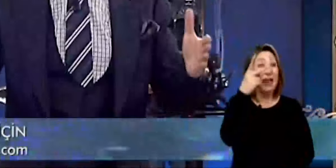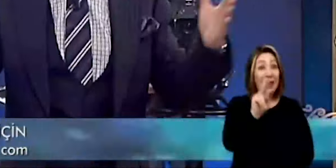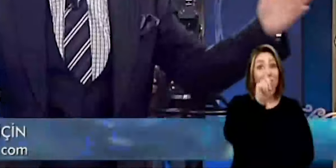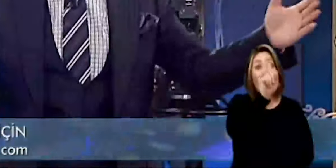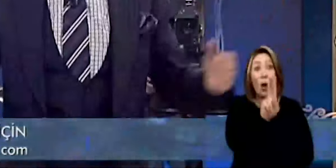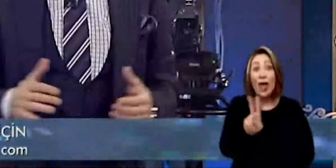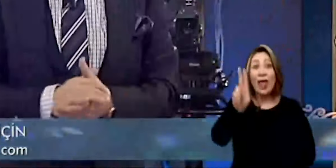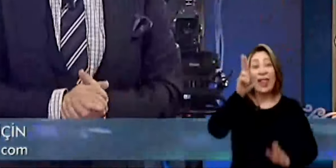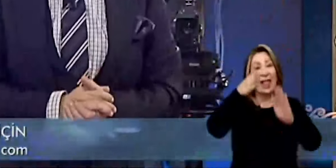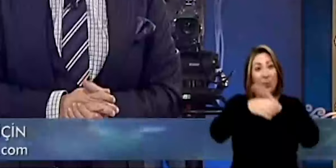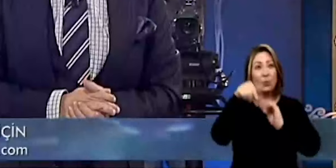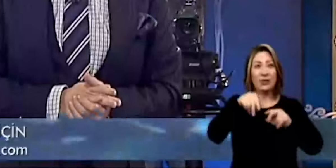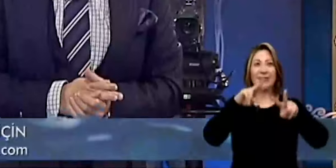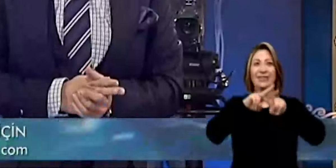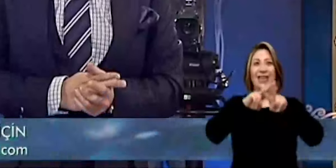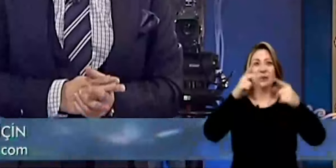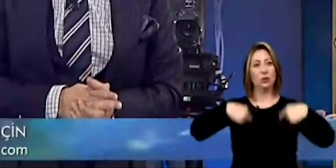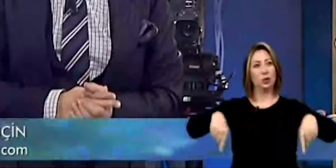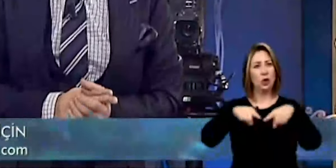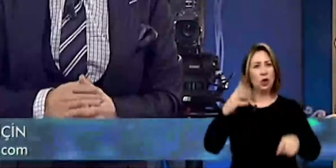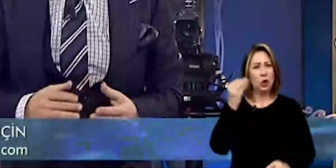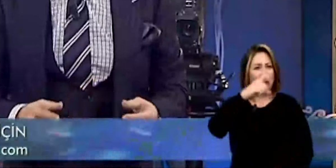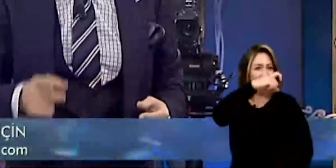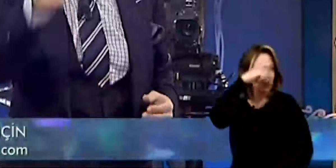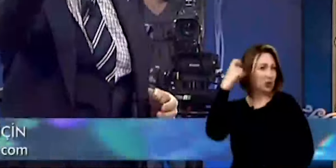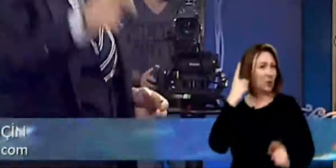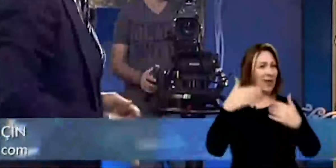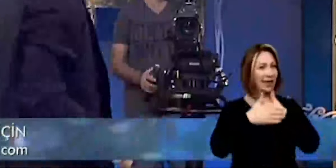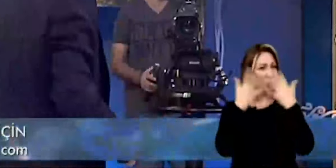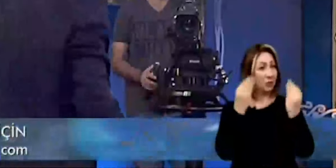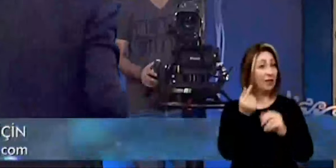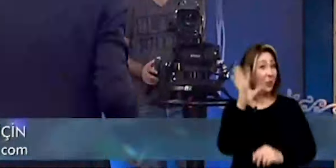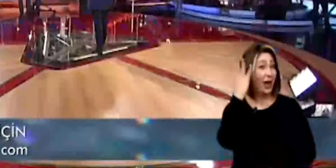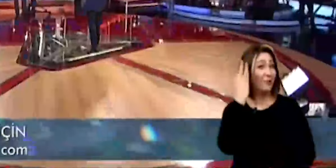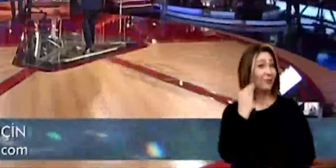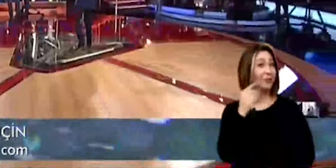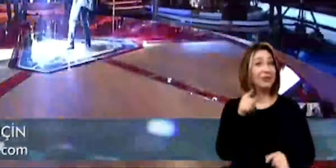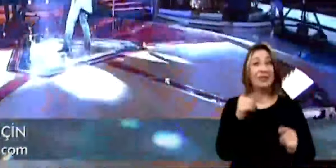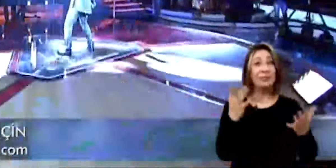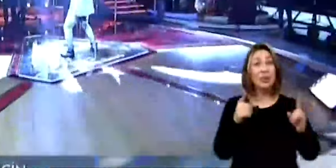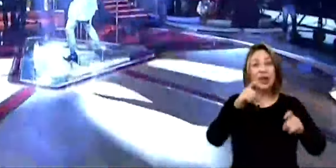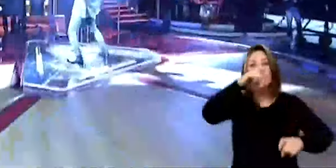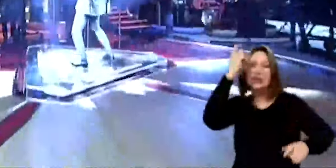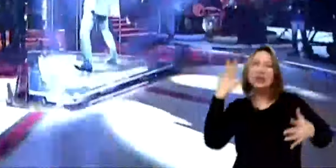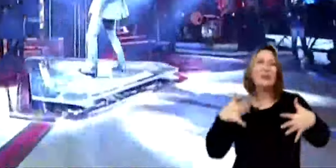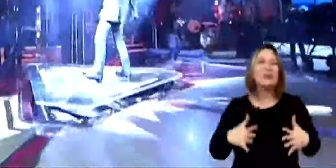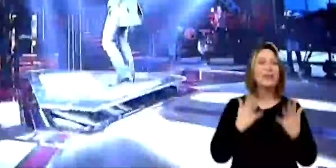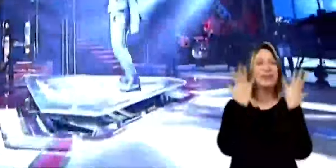2017'ye girin. Bugün Star Stüdyosu'nda çok sıcak bir gece olacak. Az sonra anlayacaksınız niçin bu kadar